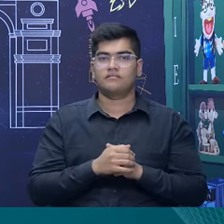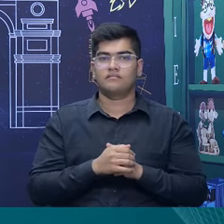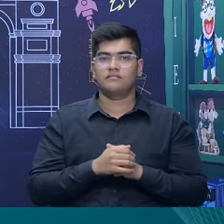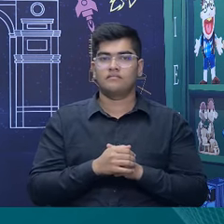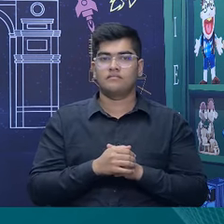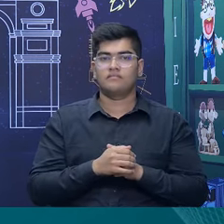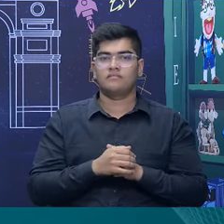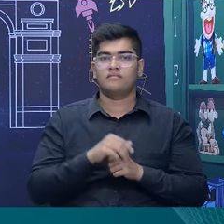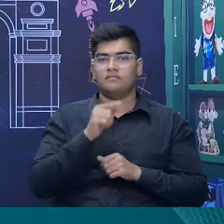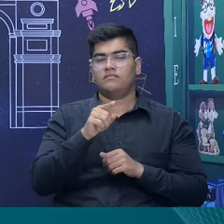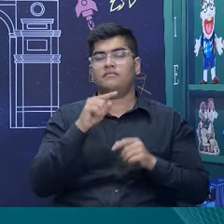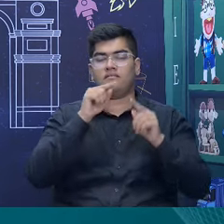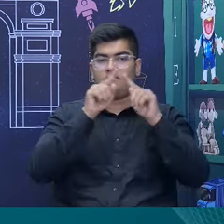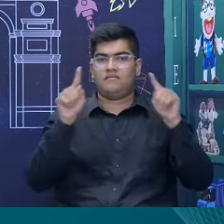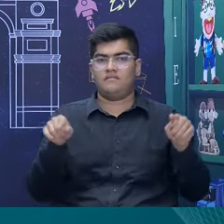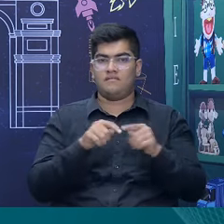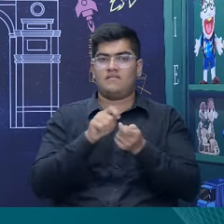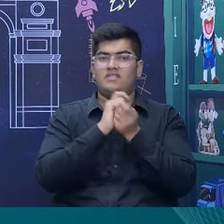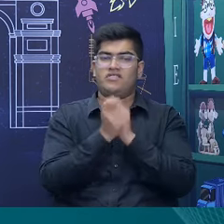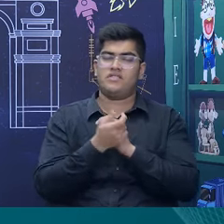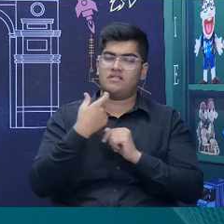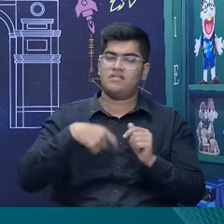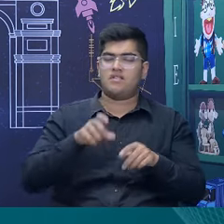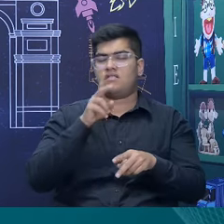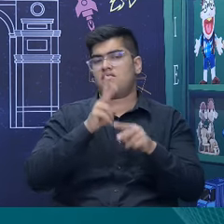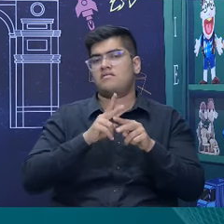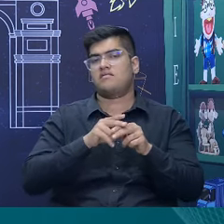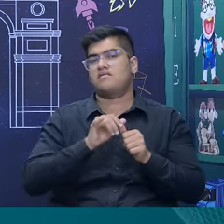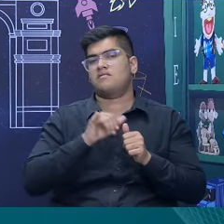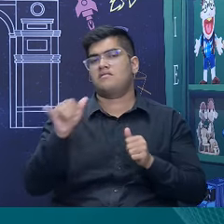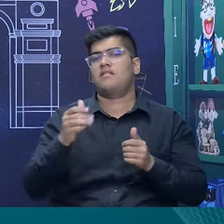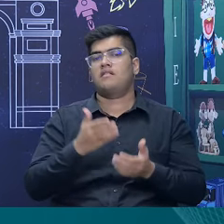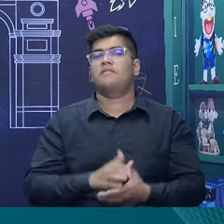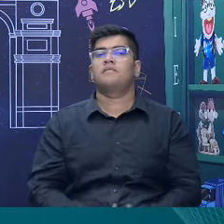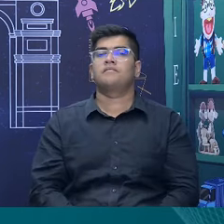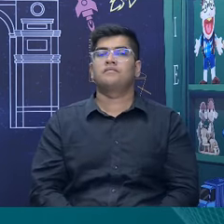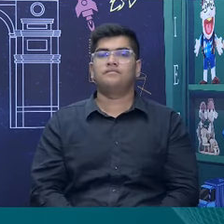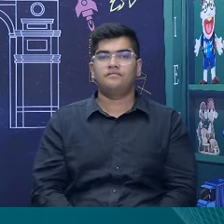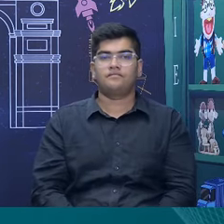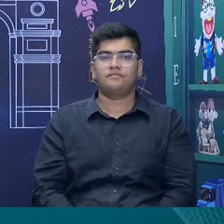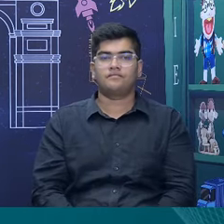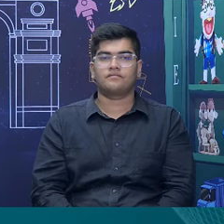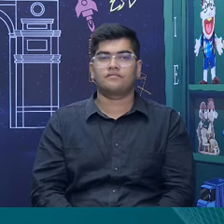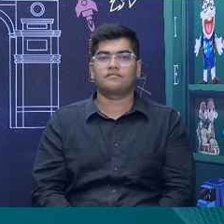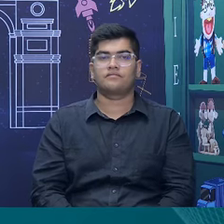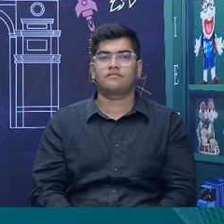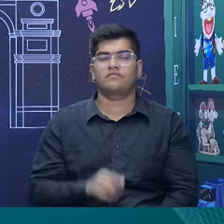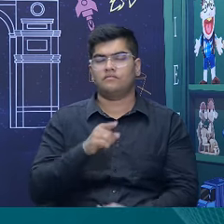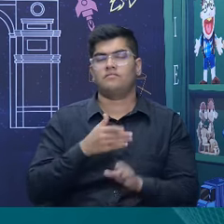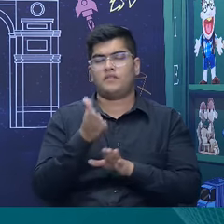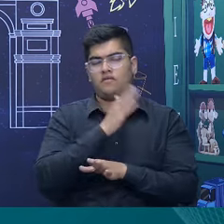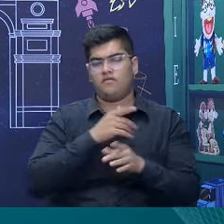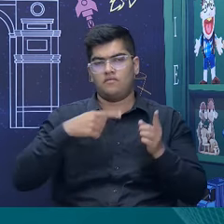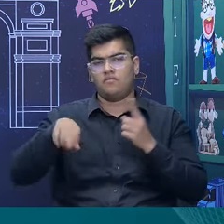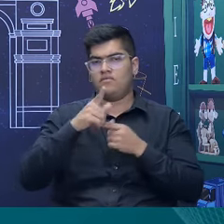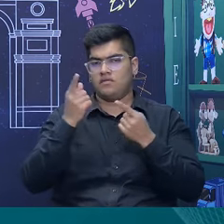आकृति में परिवर्तन करने के बाद भी सेम आया आप गिन के देखिएगा बराबर आएगा आपने पहले किया हुआ भी